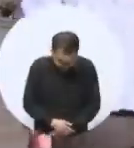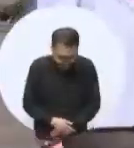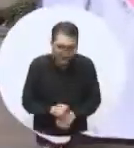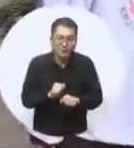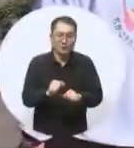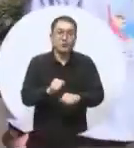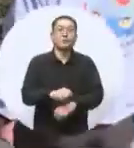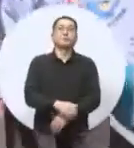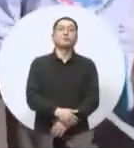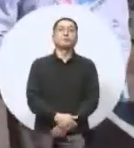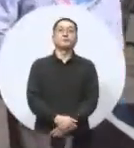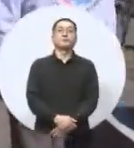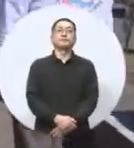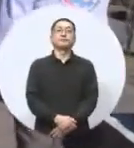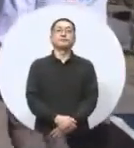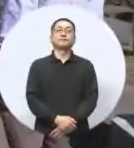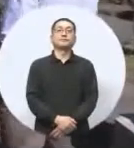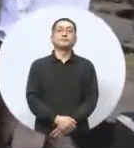ましょう。